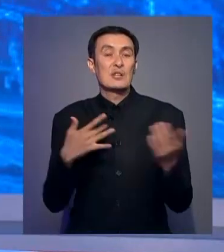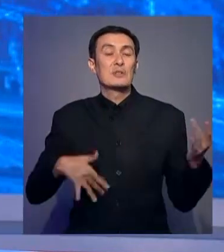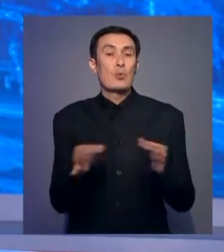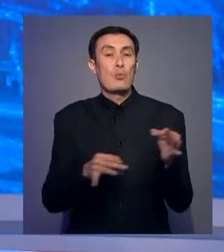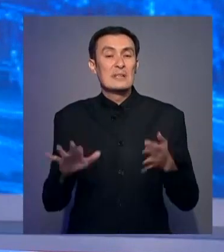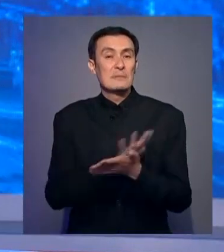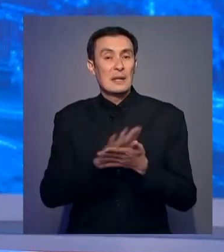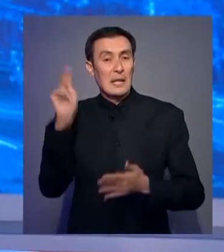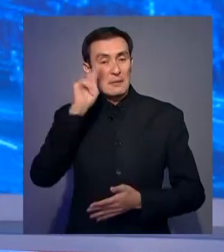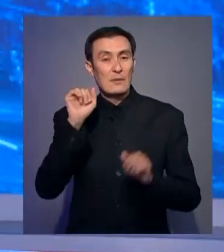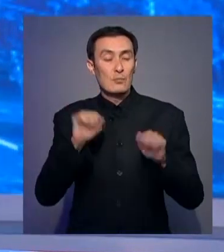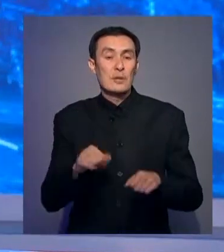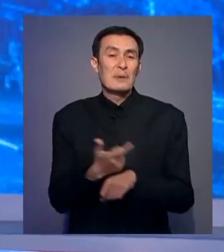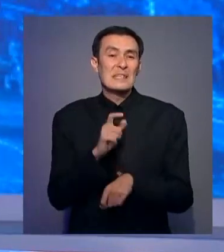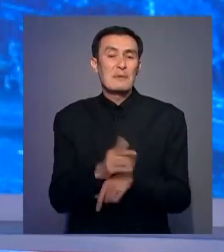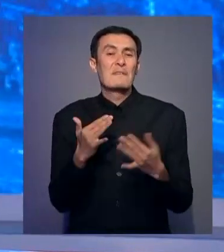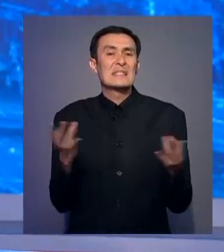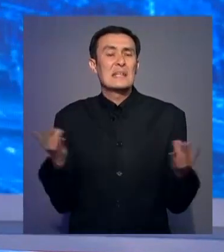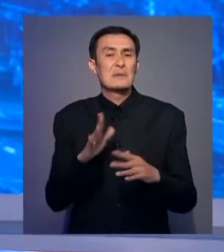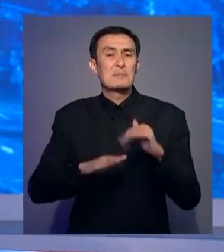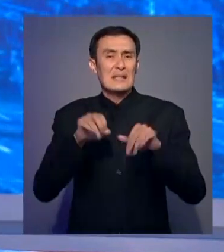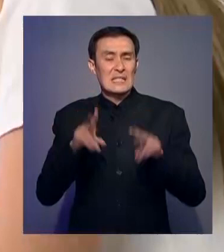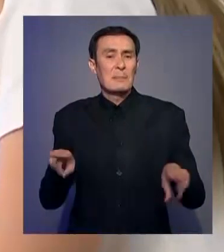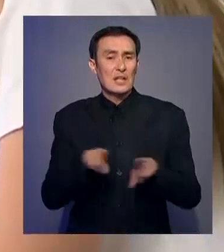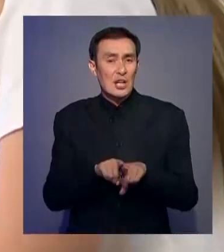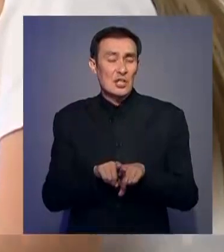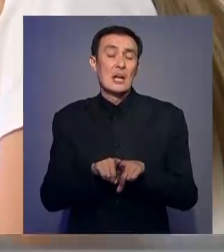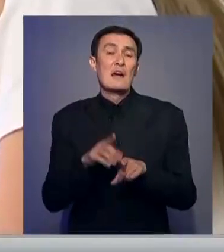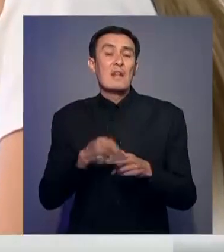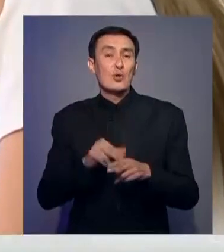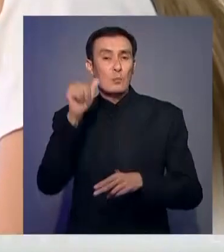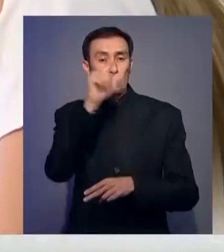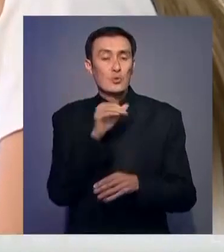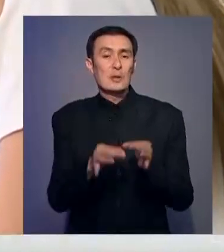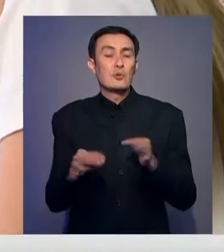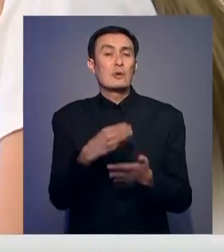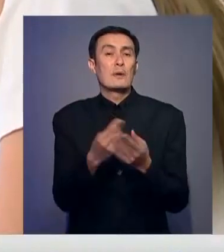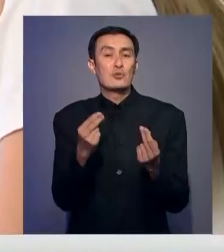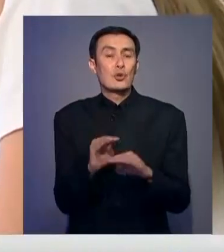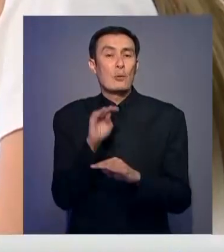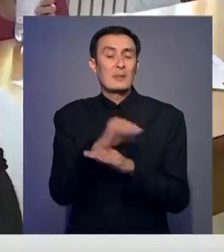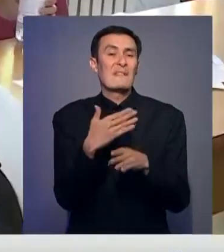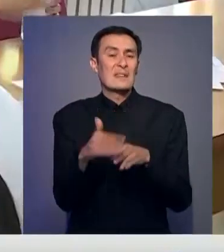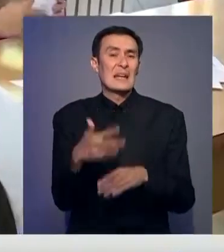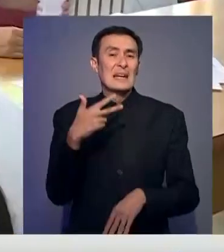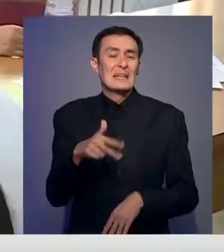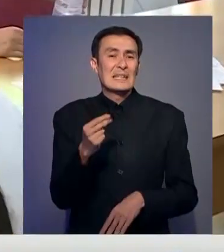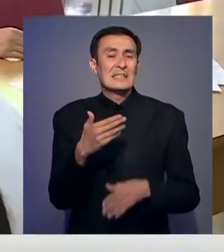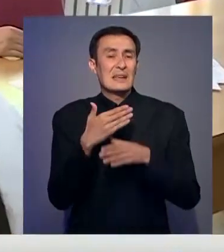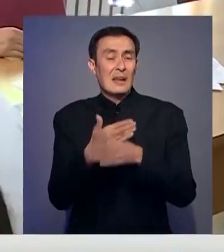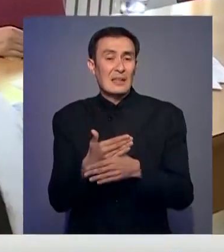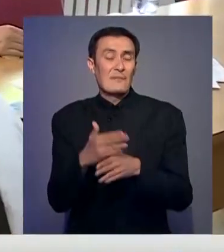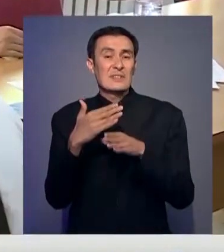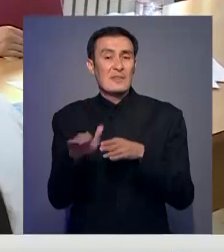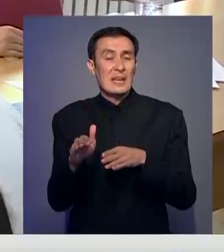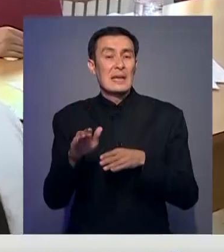Получить бесплатное образование можно по самым востребованным специальностям. И также в этом году из областного бюджета дополнительно выделено 30